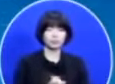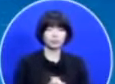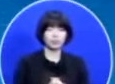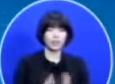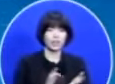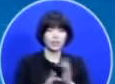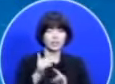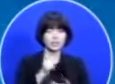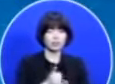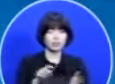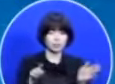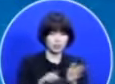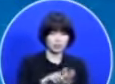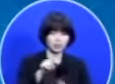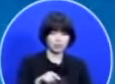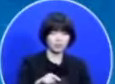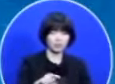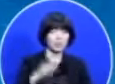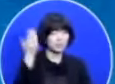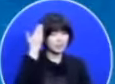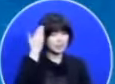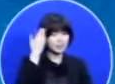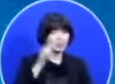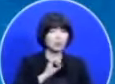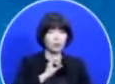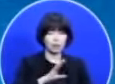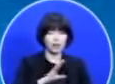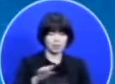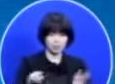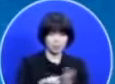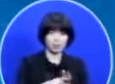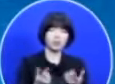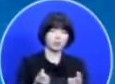예수님을 믿는 것을 지식으로 만 믿으면 그렇습니다